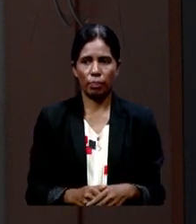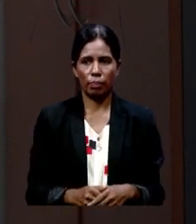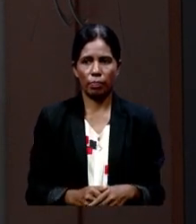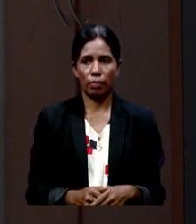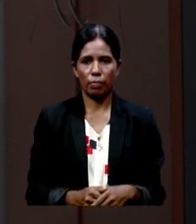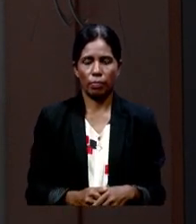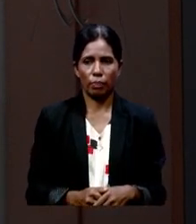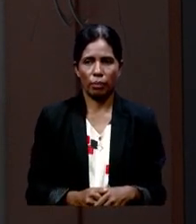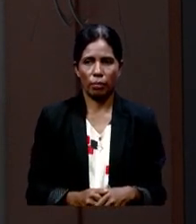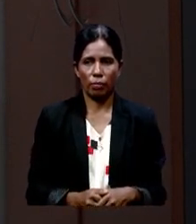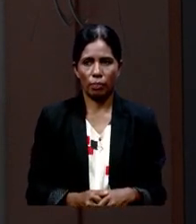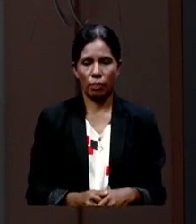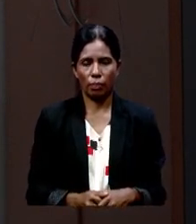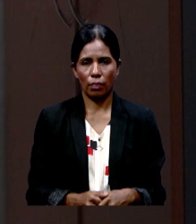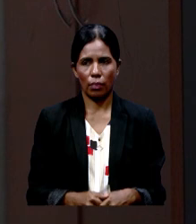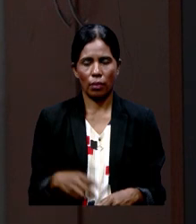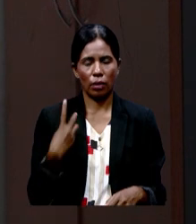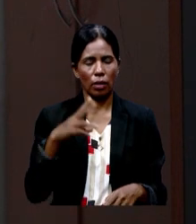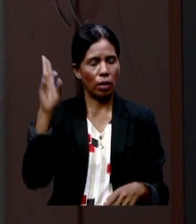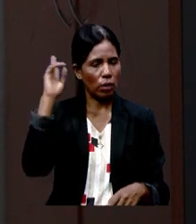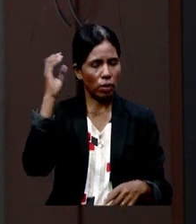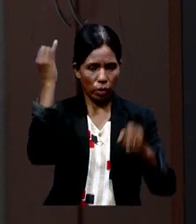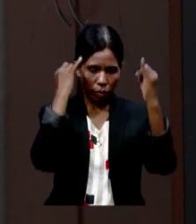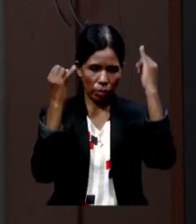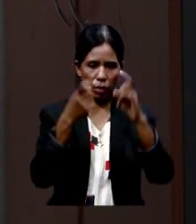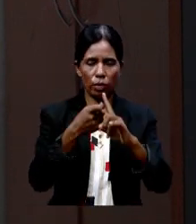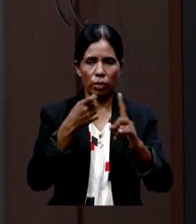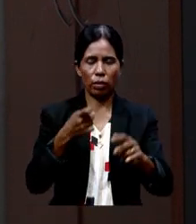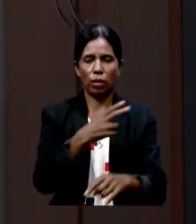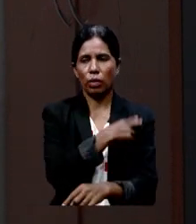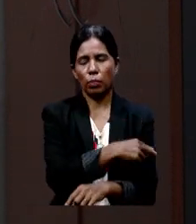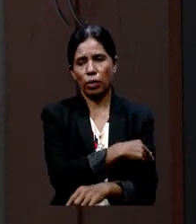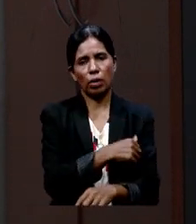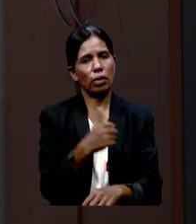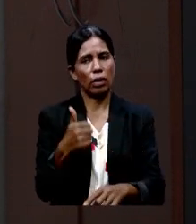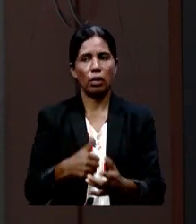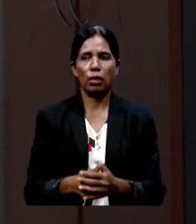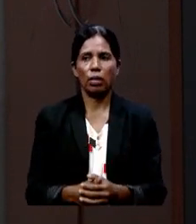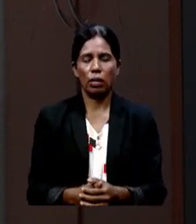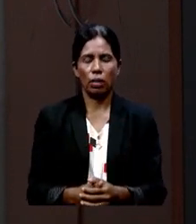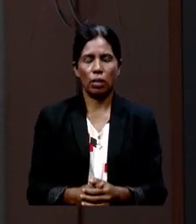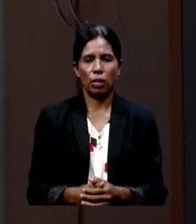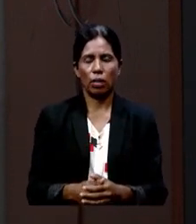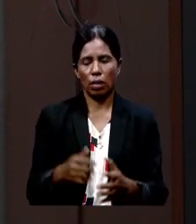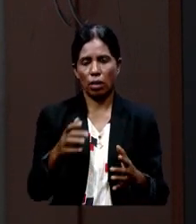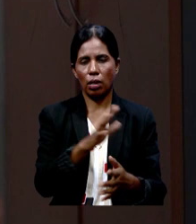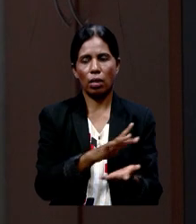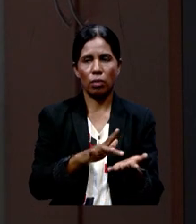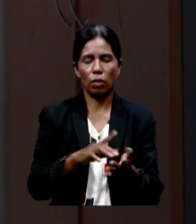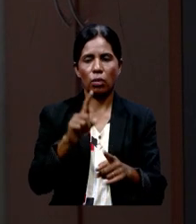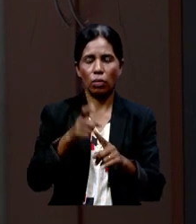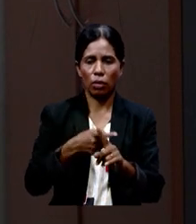bele kontes tambah itu ida pun dah urona informasi si sentru saudi balu dan tambah ne lah ya emane kan lor lo fula